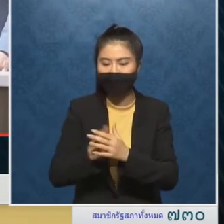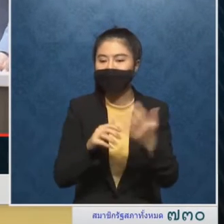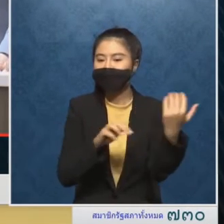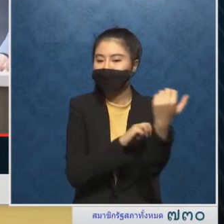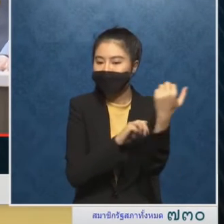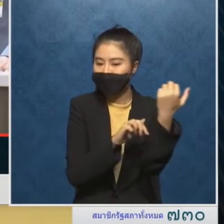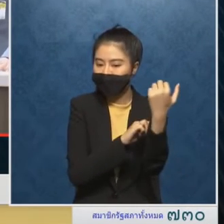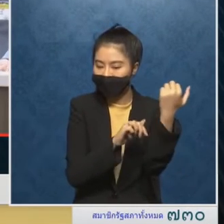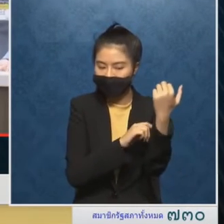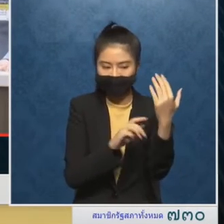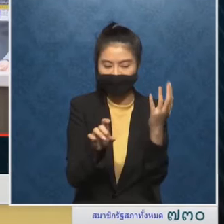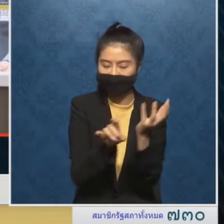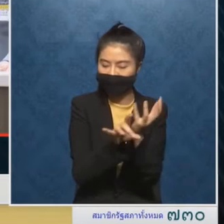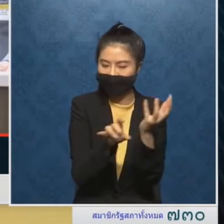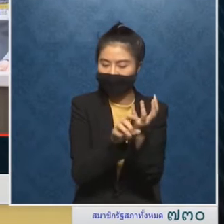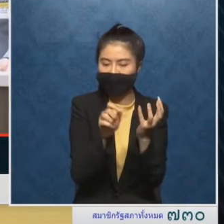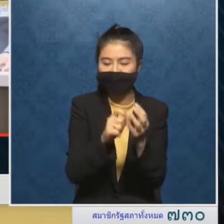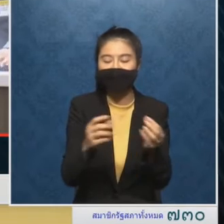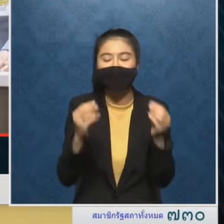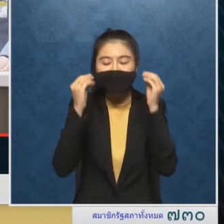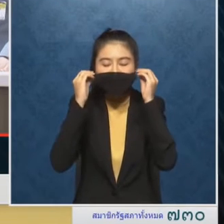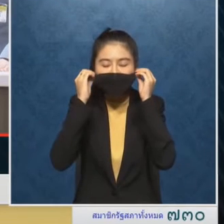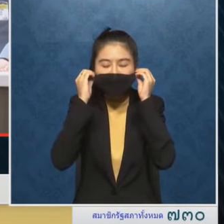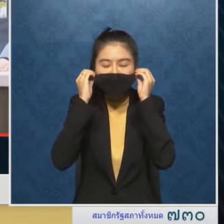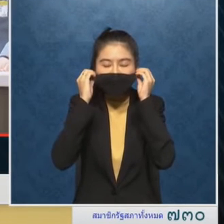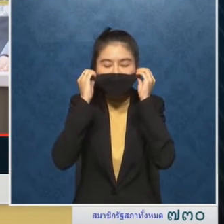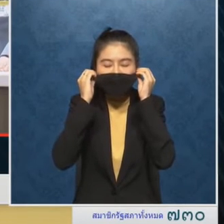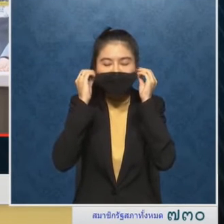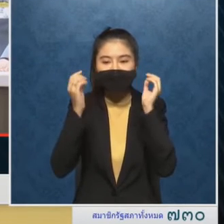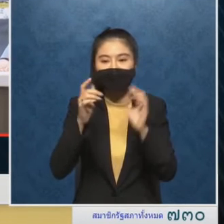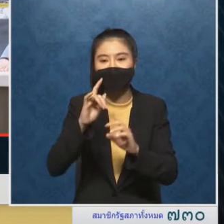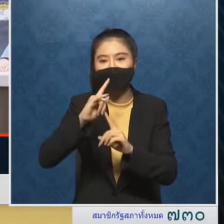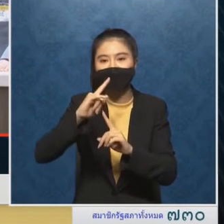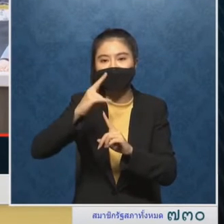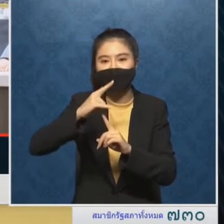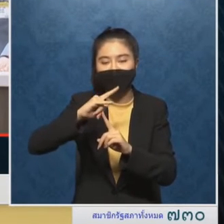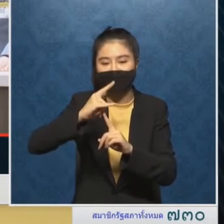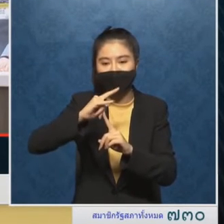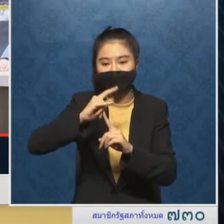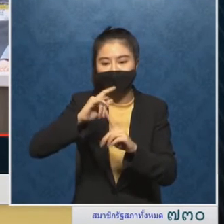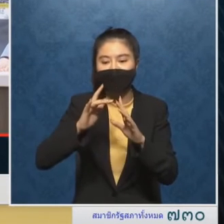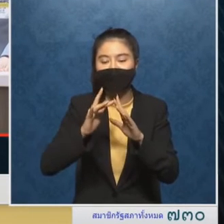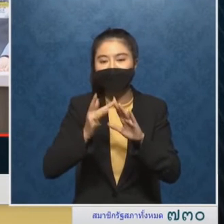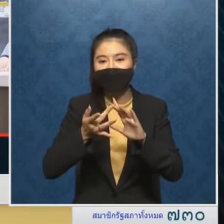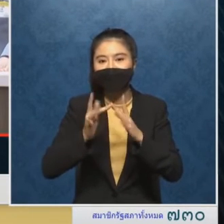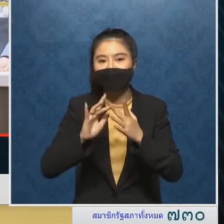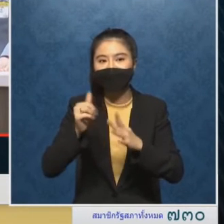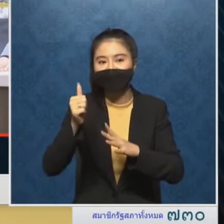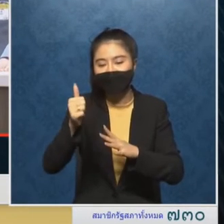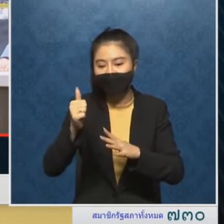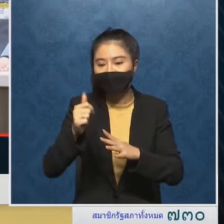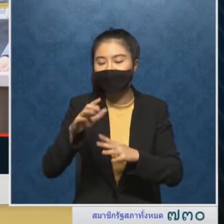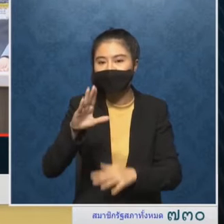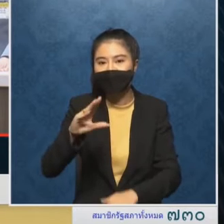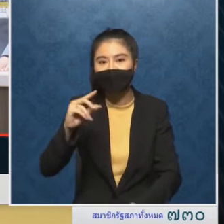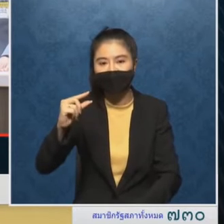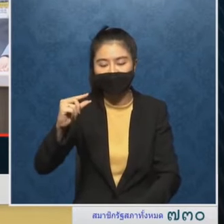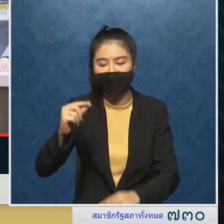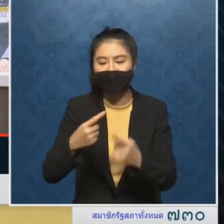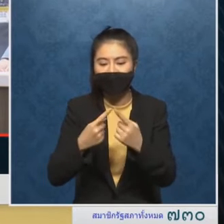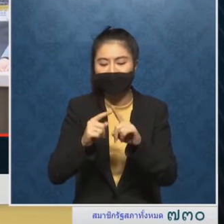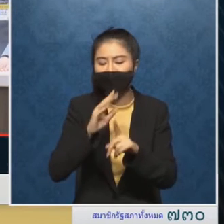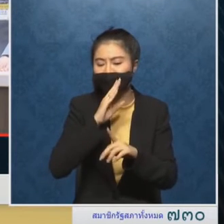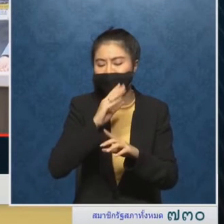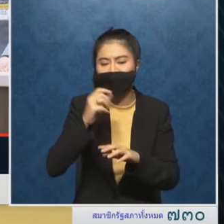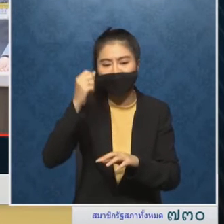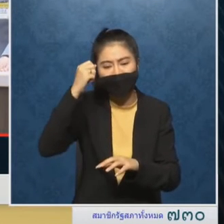เตอ์อย่างดีนะครับมหูฟัง มีอิเตอเ็ 5G สัญญาณ Wi-Fi High Speedแต่พไปเทียบกบเด็กทไม